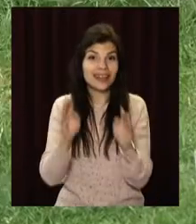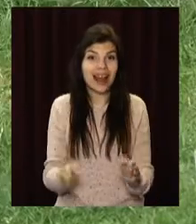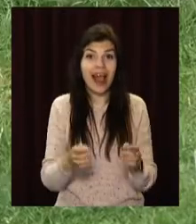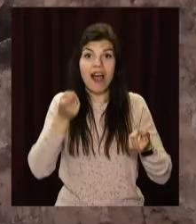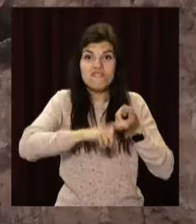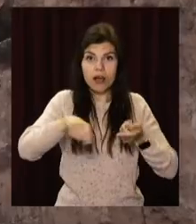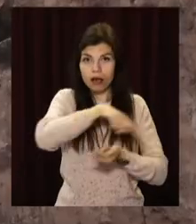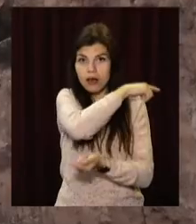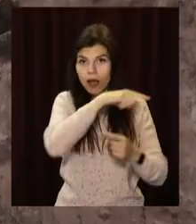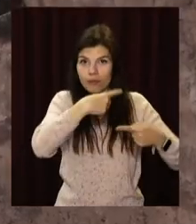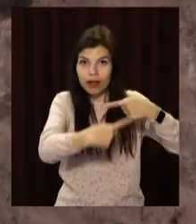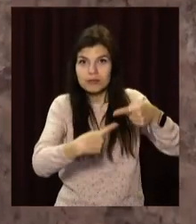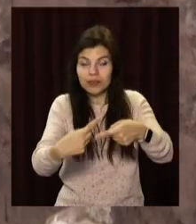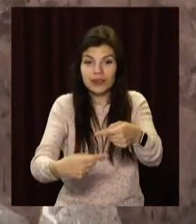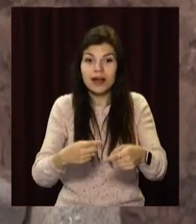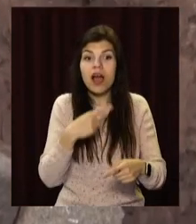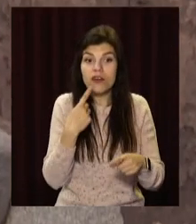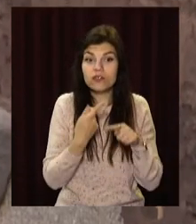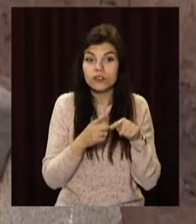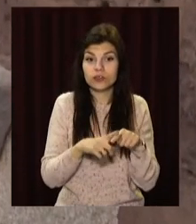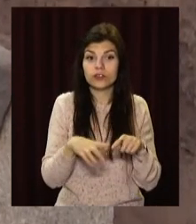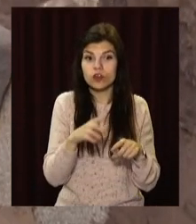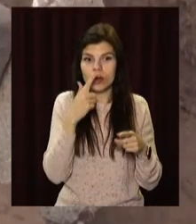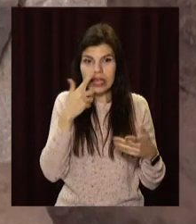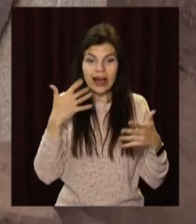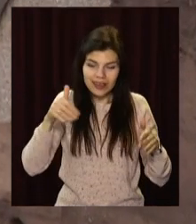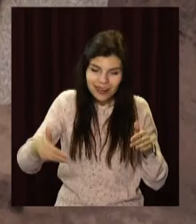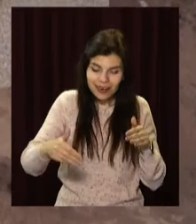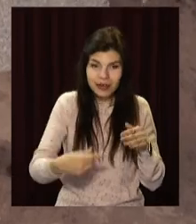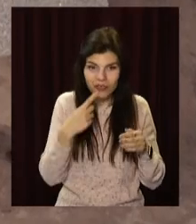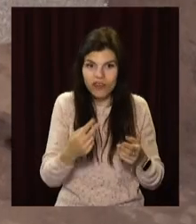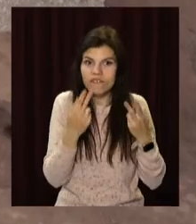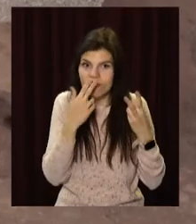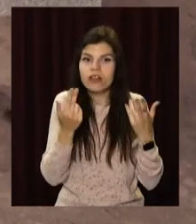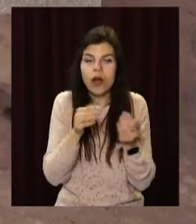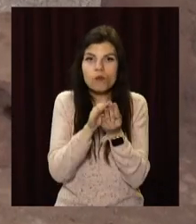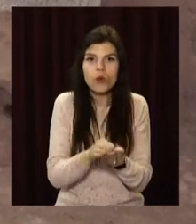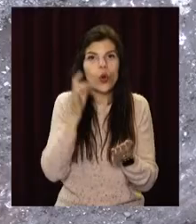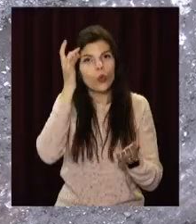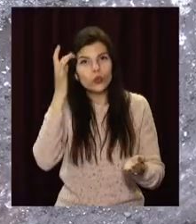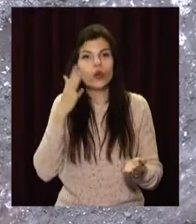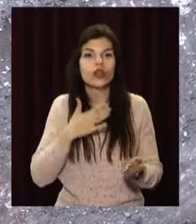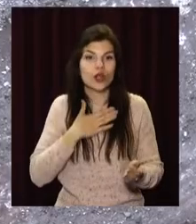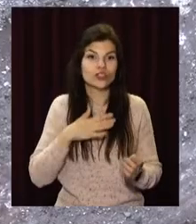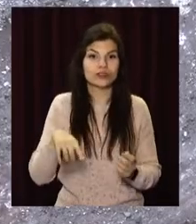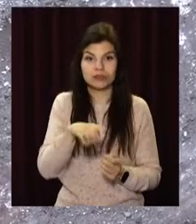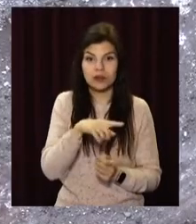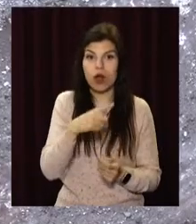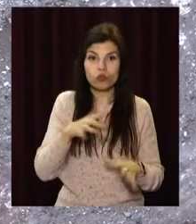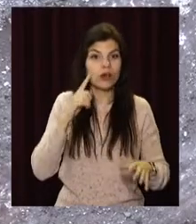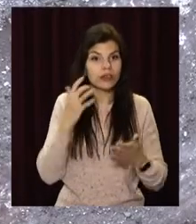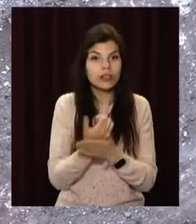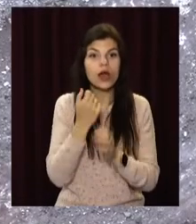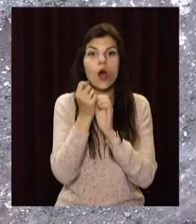музеї Яворницького. До того ж, пласти ґрунту все чіткіше дають уявлення про похоронну культуру наших предків. Тут вже виявили